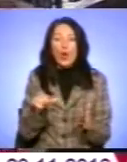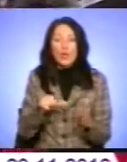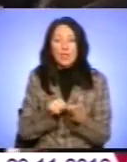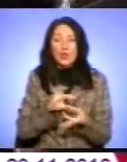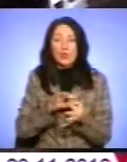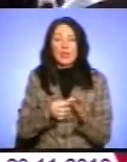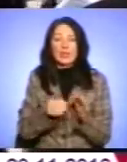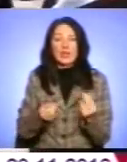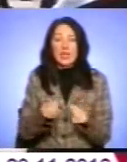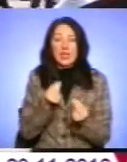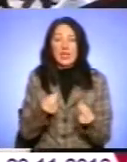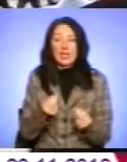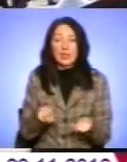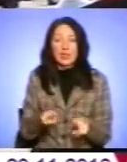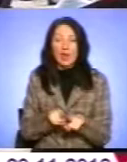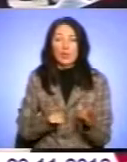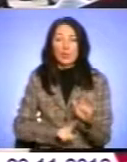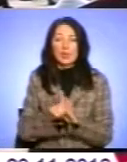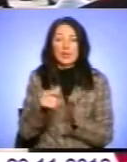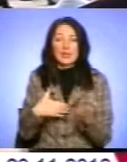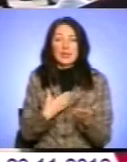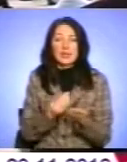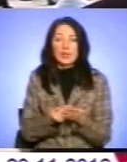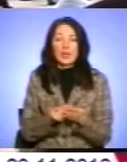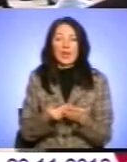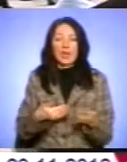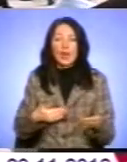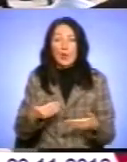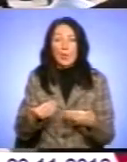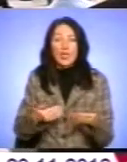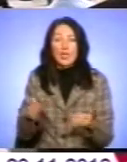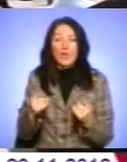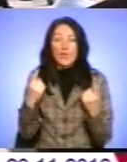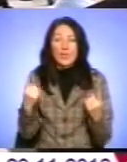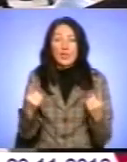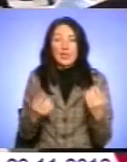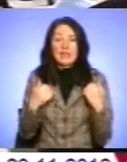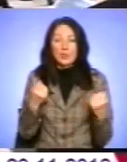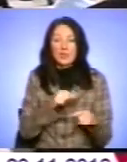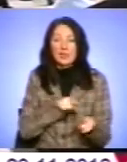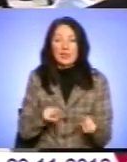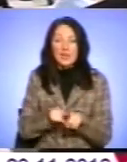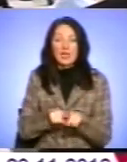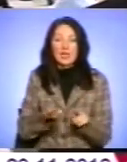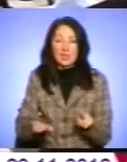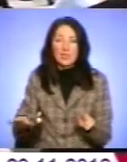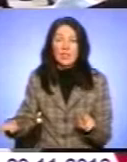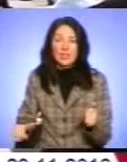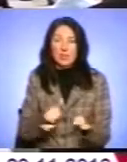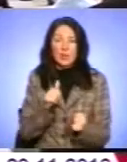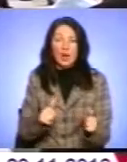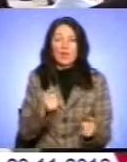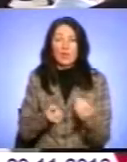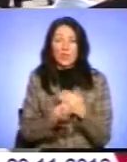свій вхід в великий спорт, великі змагання, власне, з таких дитячих змагань. І виникла добра ідея провести